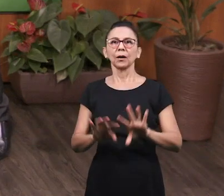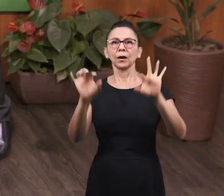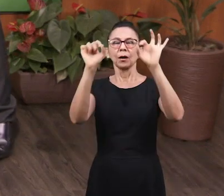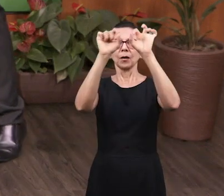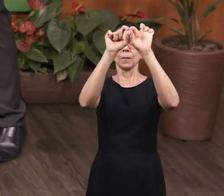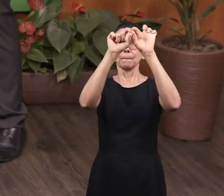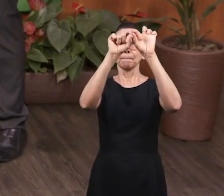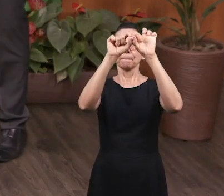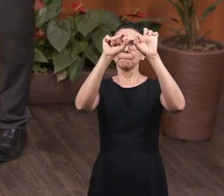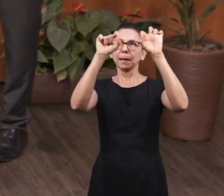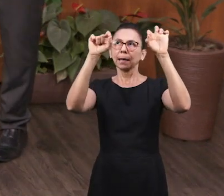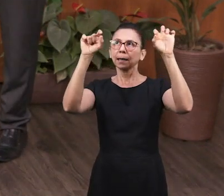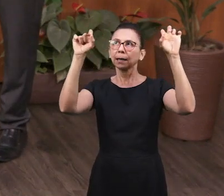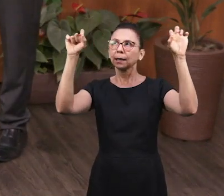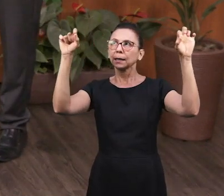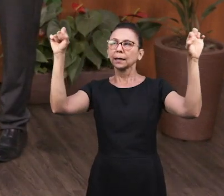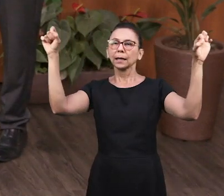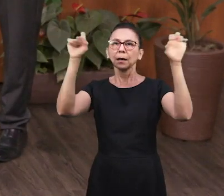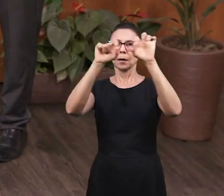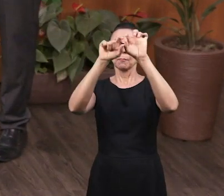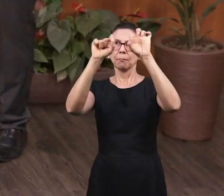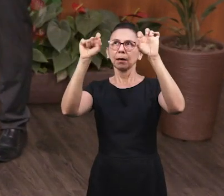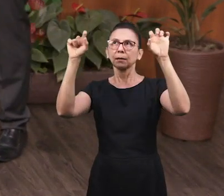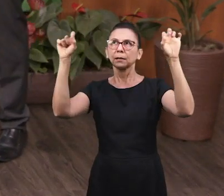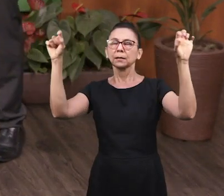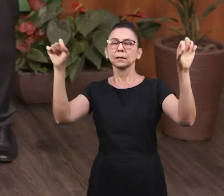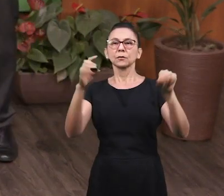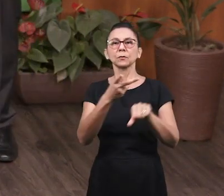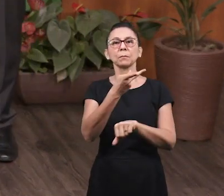ces rideaux étaient pendus par